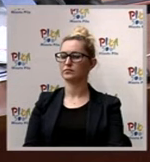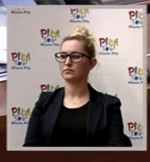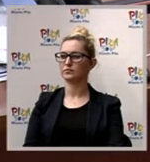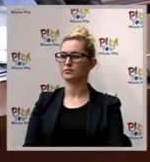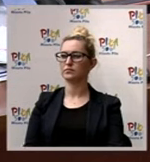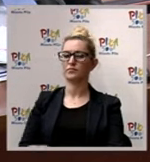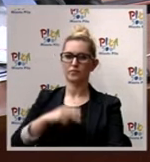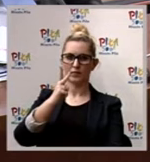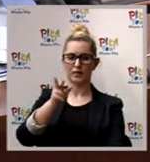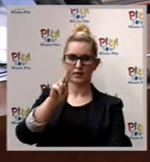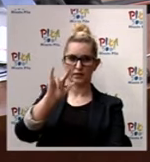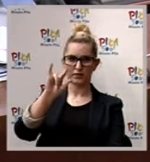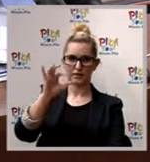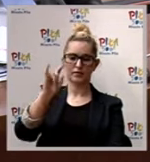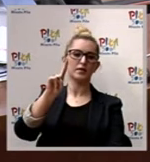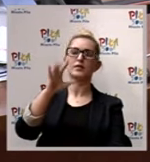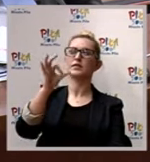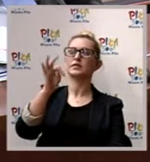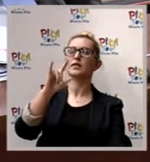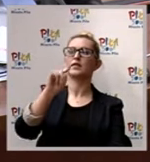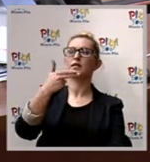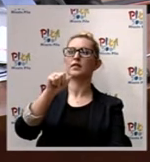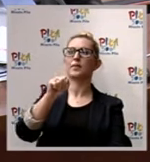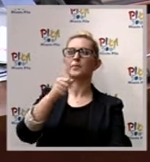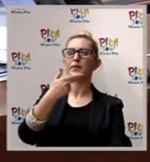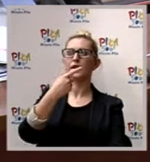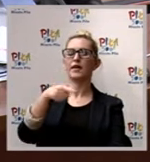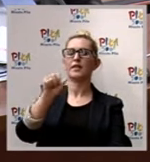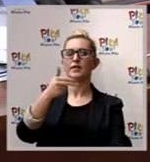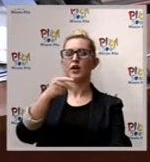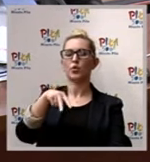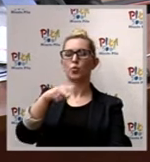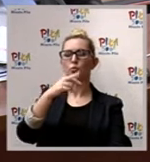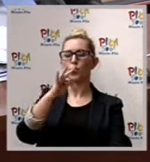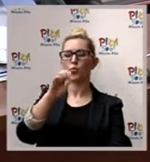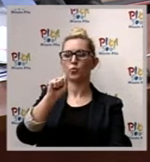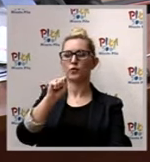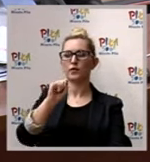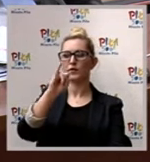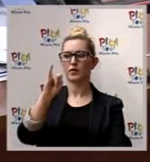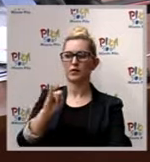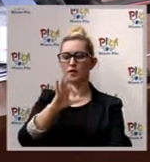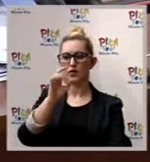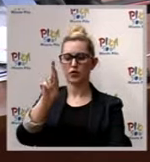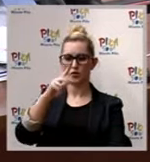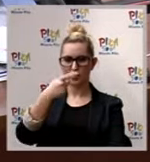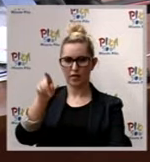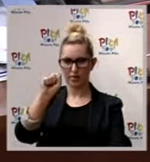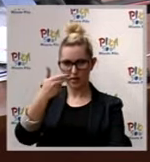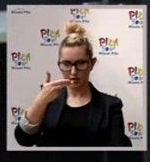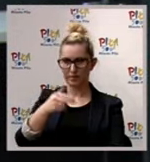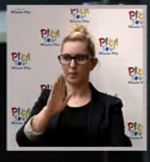Krystyna Danuta Jordan. Komisja skrutacyjna stwierdza, że kandydatka Krystyna Danuta Jordan